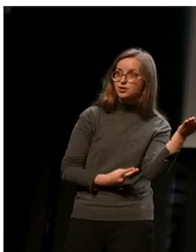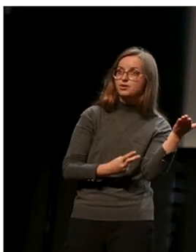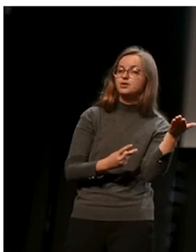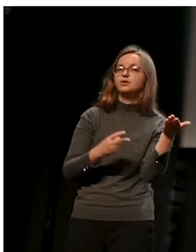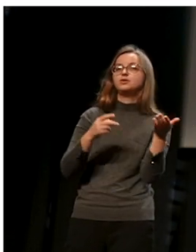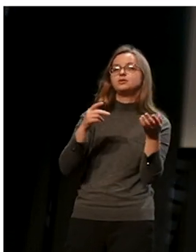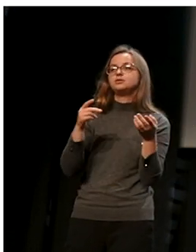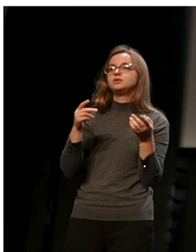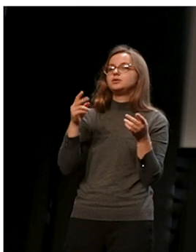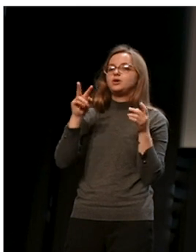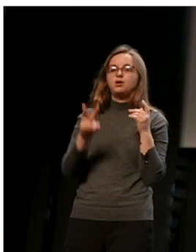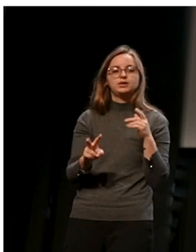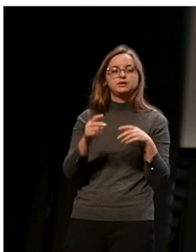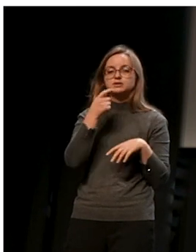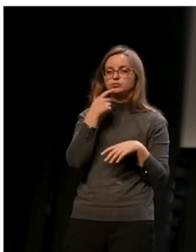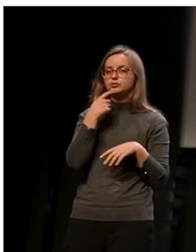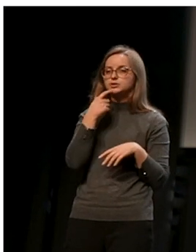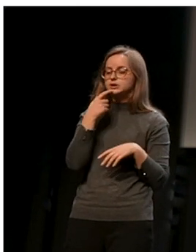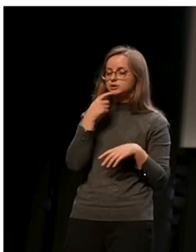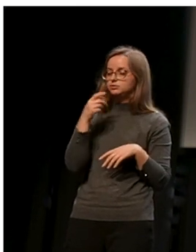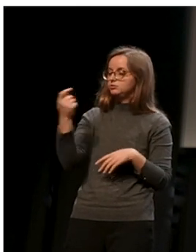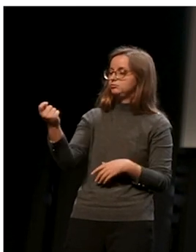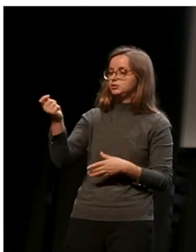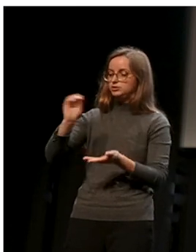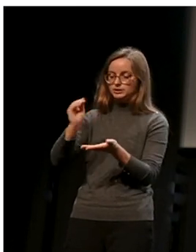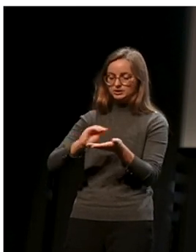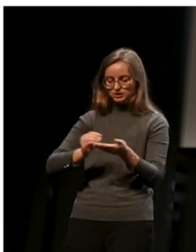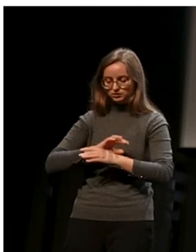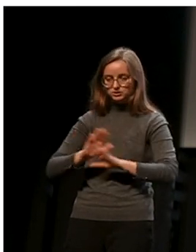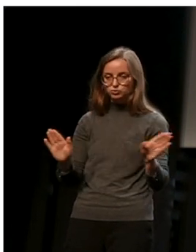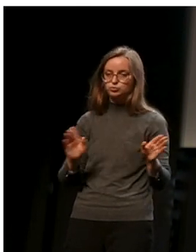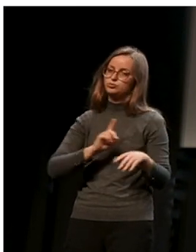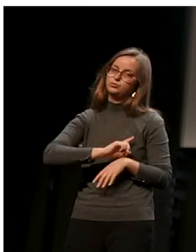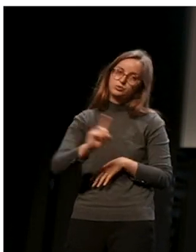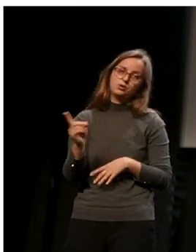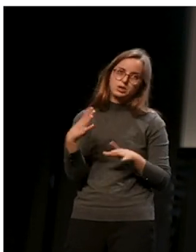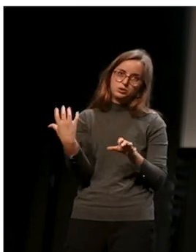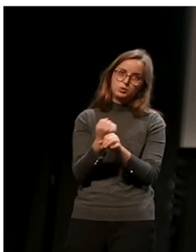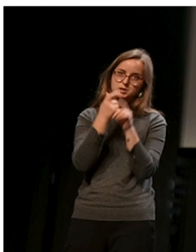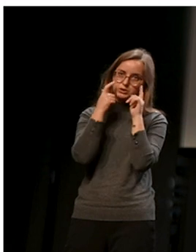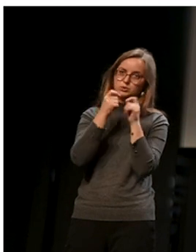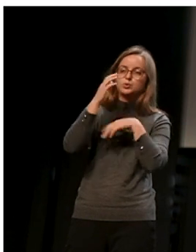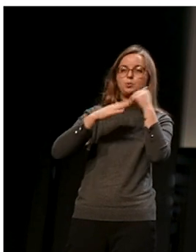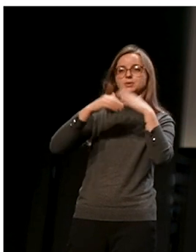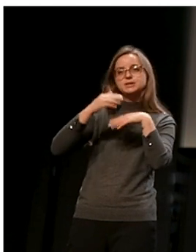au-delà de simplement tenir un crayon, en fait. Et c'est dommage de limiter les illustrateurs à simplement à une technique.